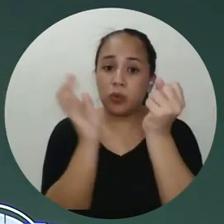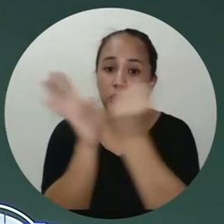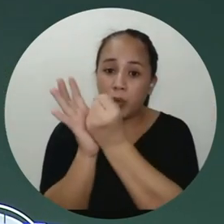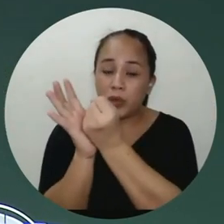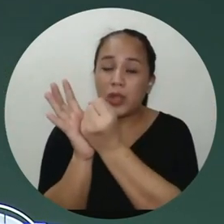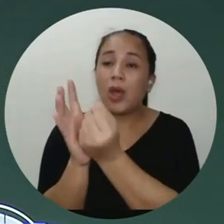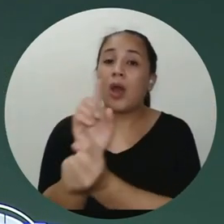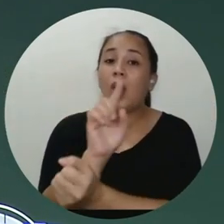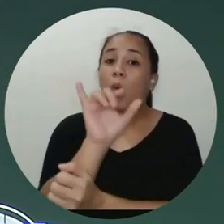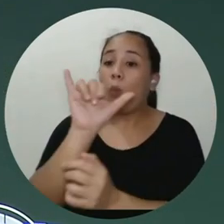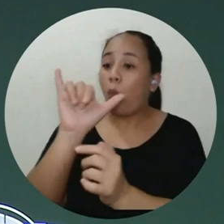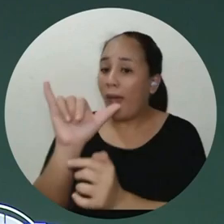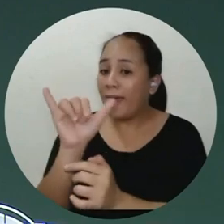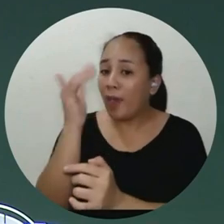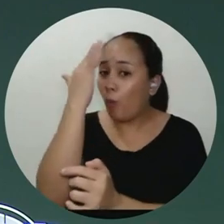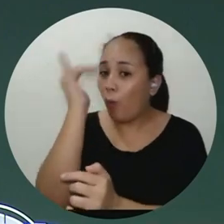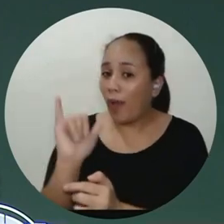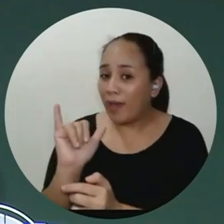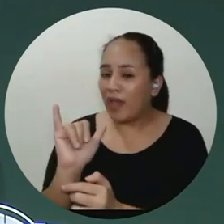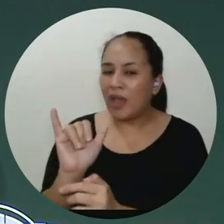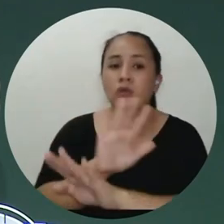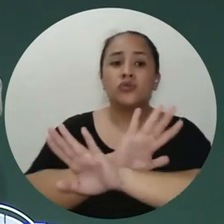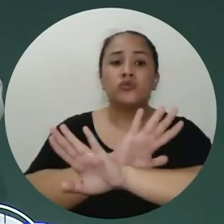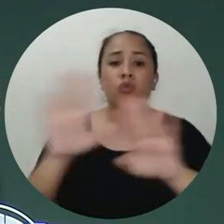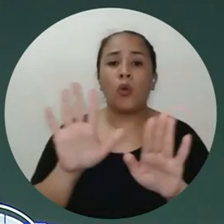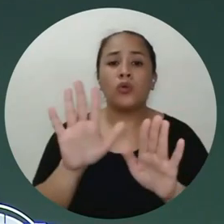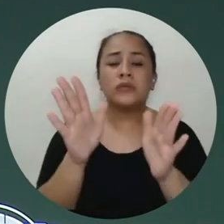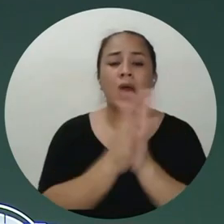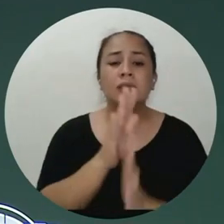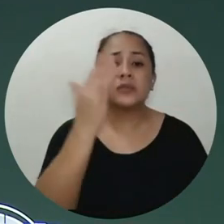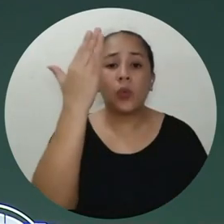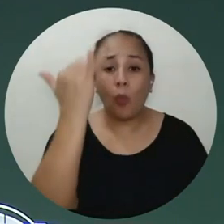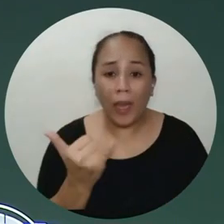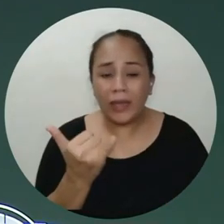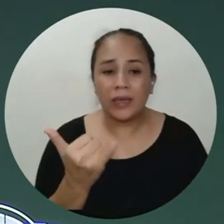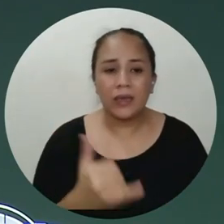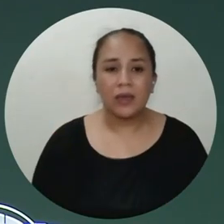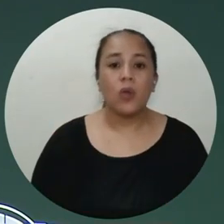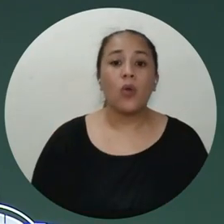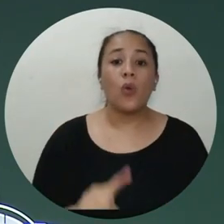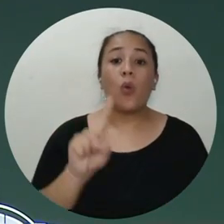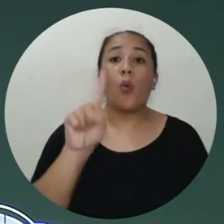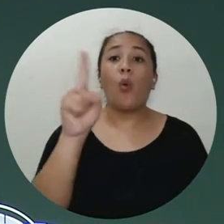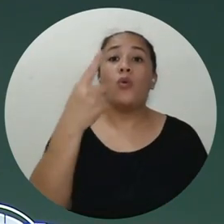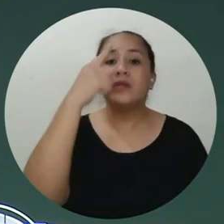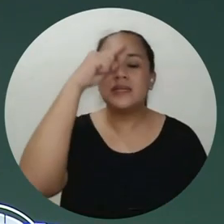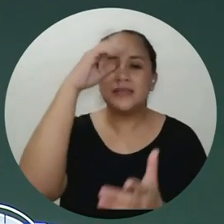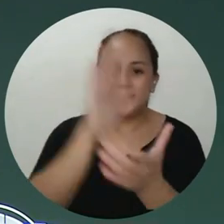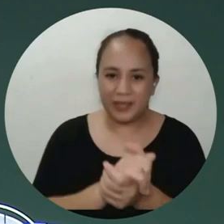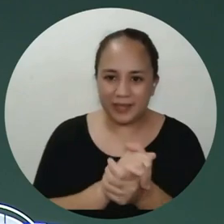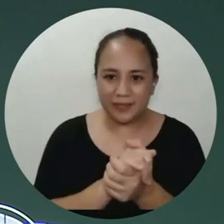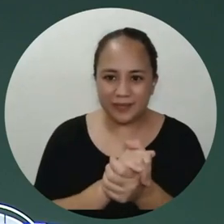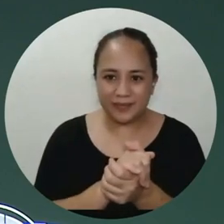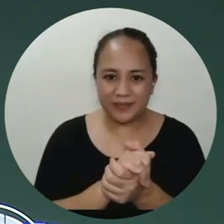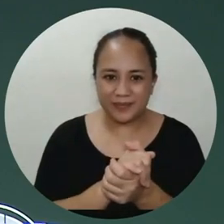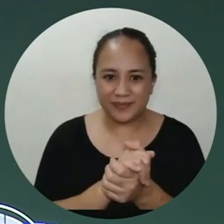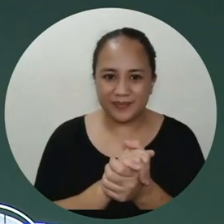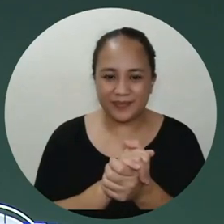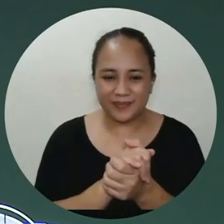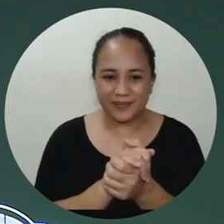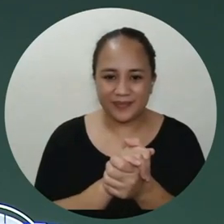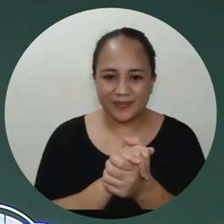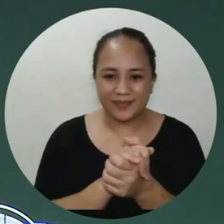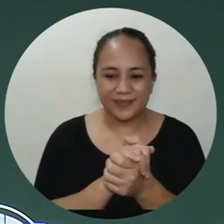질문 하지 말아요. So do not ask why. 무조건 믿으라는 것이. But just believe. IQ 200도 안 되는 머리 가지고 감히